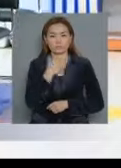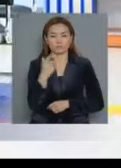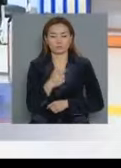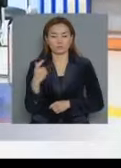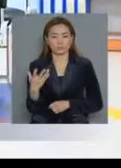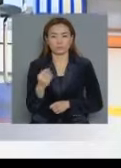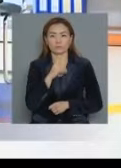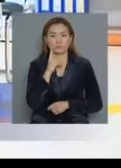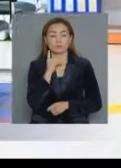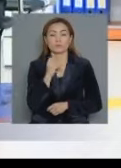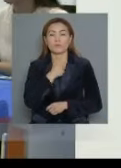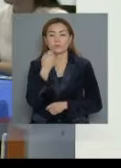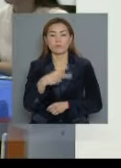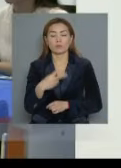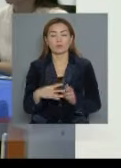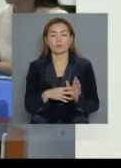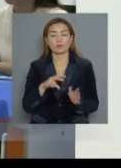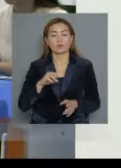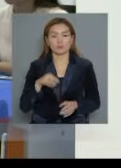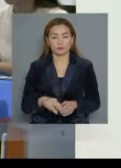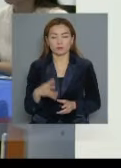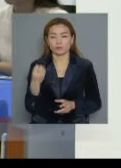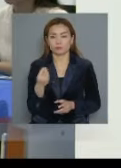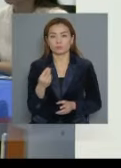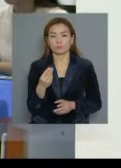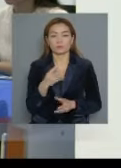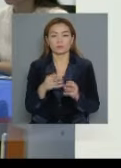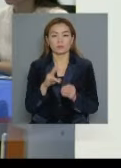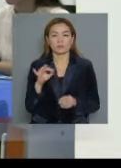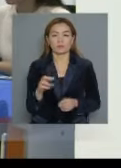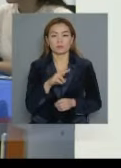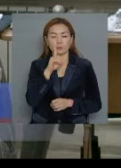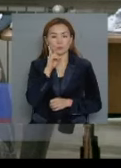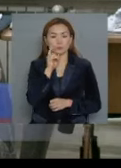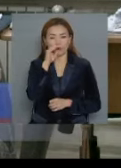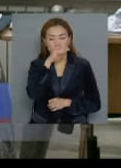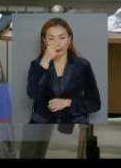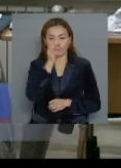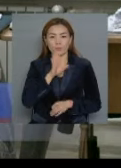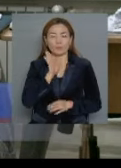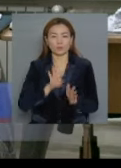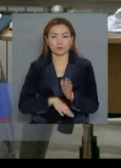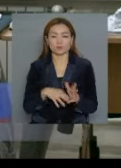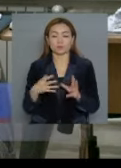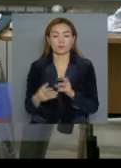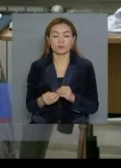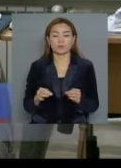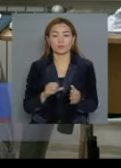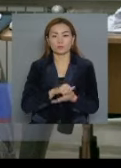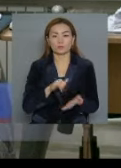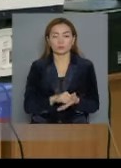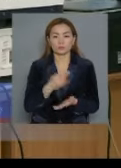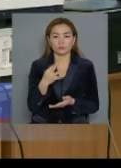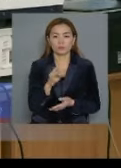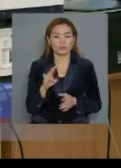граждан, молодежи старше 29 лет, в том числе категории НИТ. Молодежи без опыта работы, независимо от регистрации в